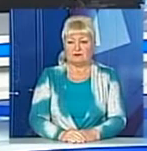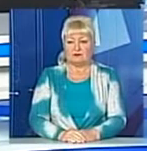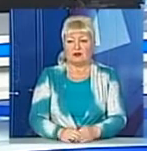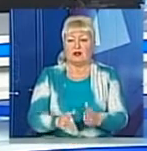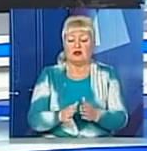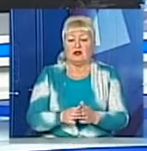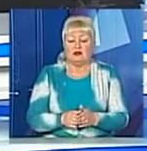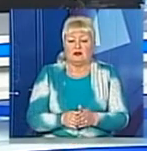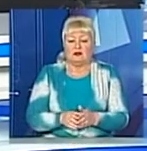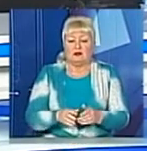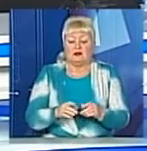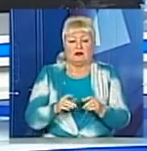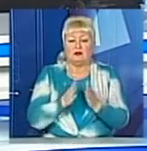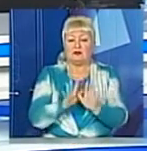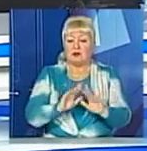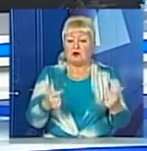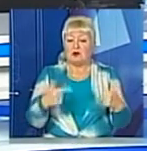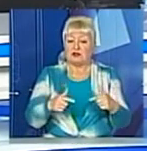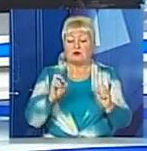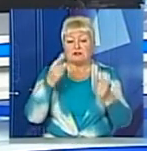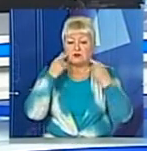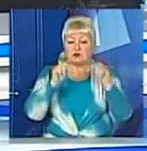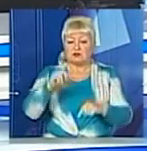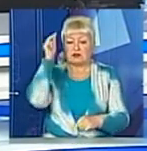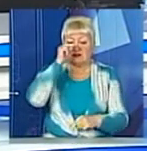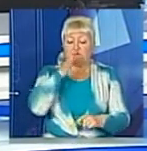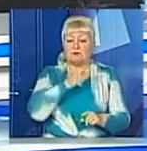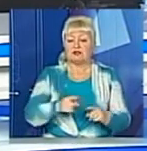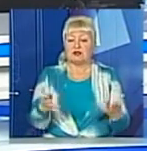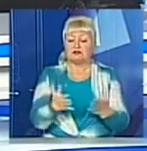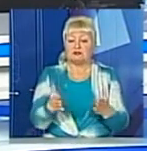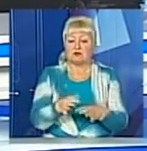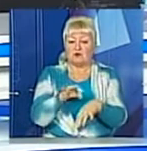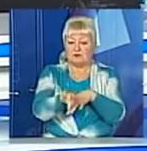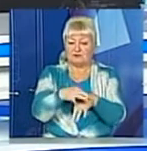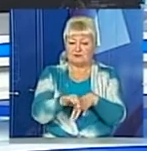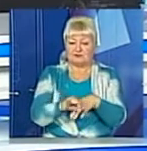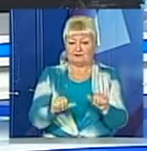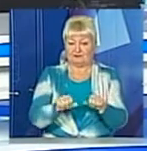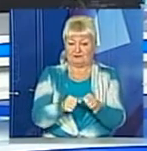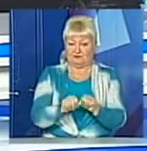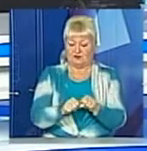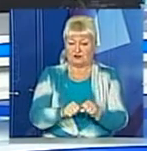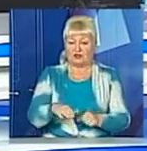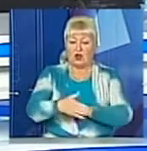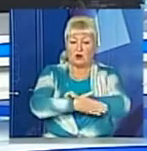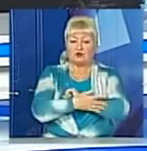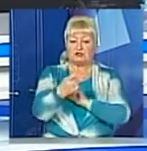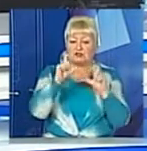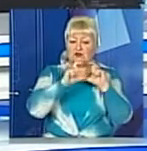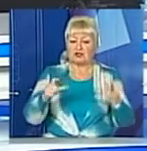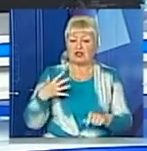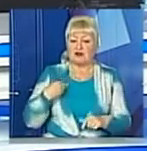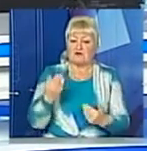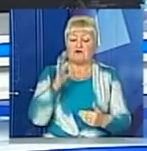Непрохані гості або як зосередитися на навчанні, під час якого дошкуляють паразити. Учениця однієї зі шкіл Львова та